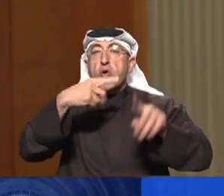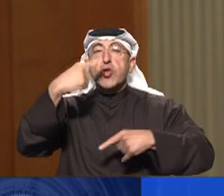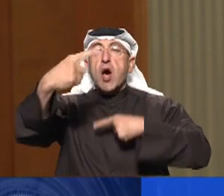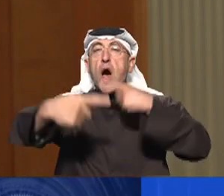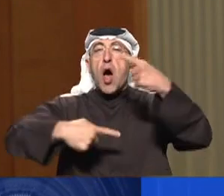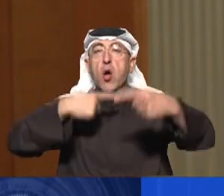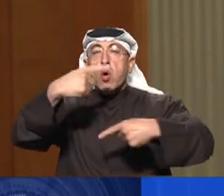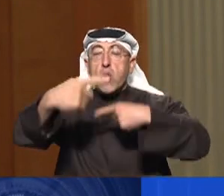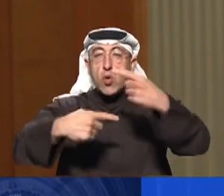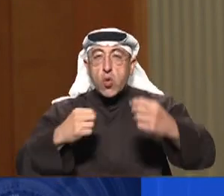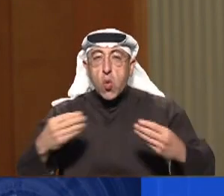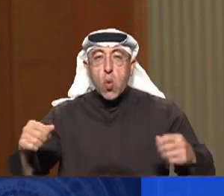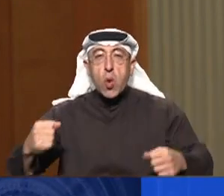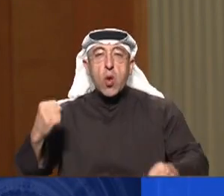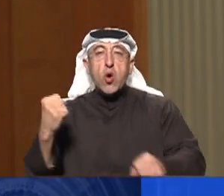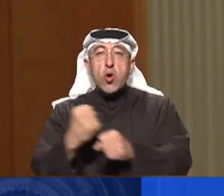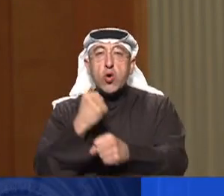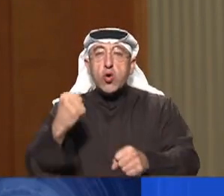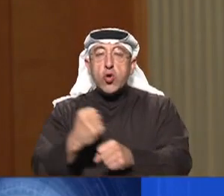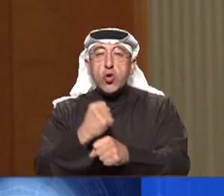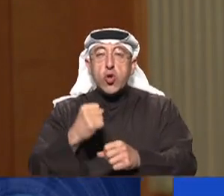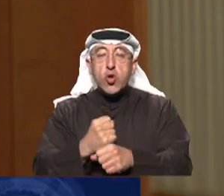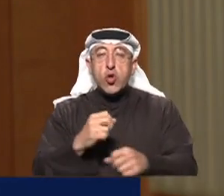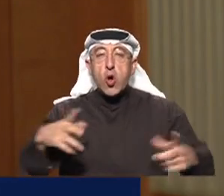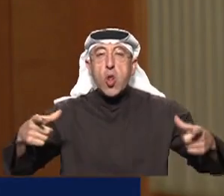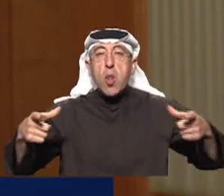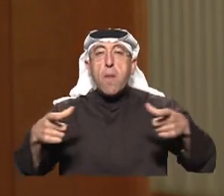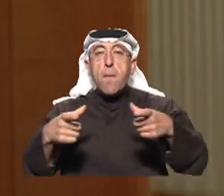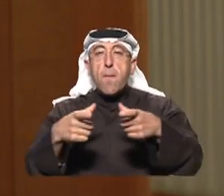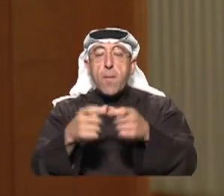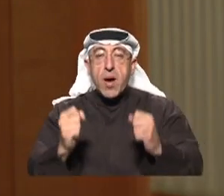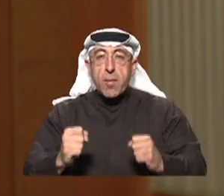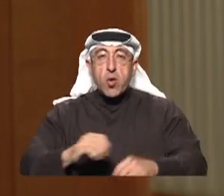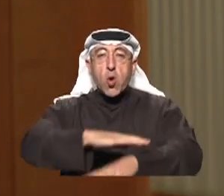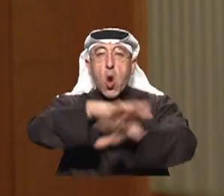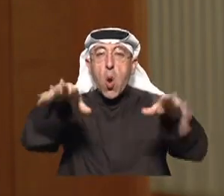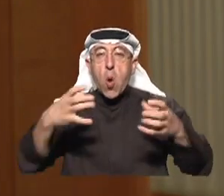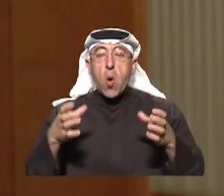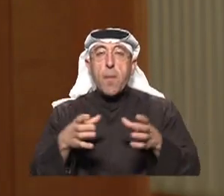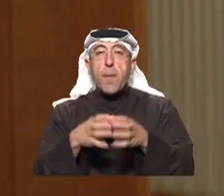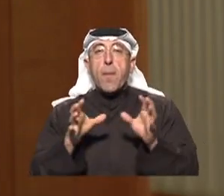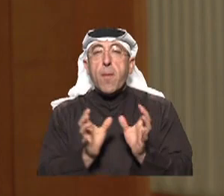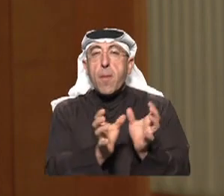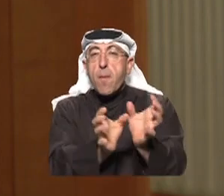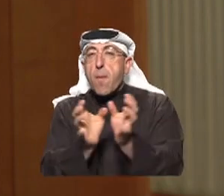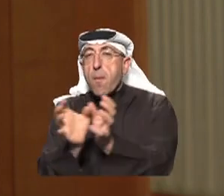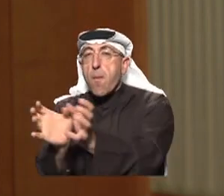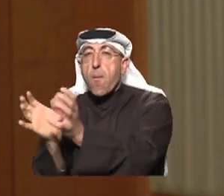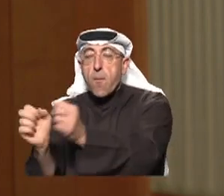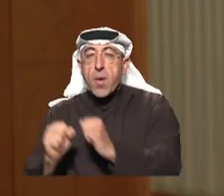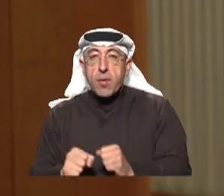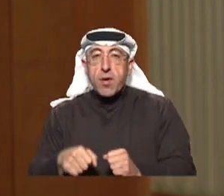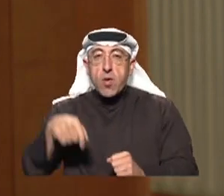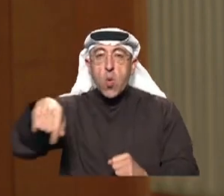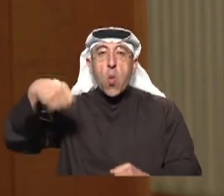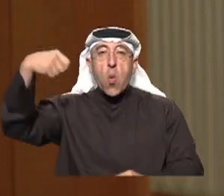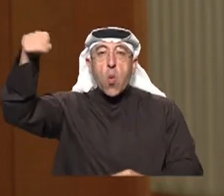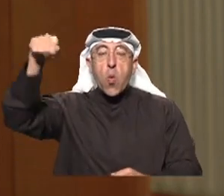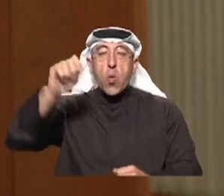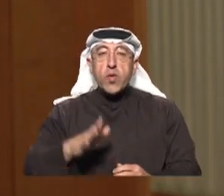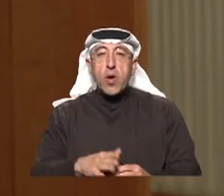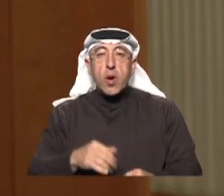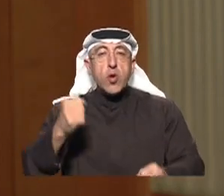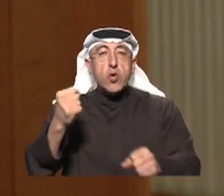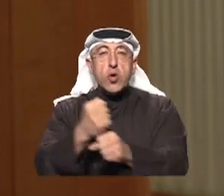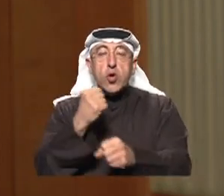للعمل كفريق واحد. للأمانة ما يثلج الصدر أن الجميع في الوزارات، صحيح أن الآن نعيش أيام إجازة، إلا أن